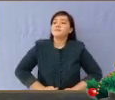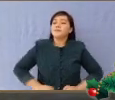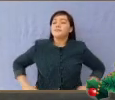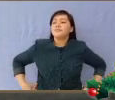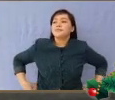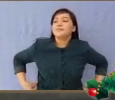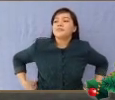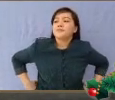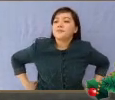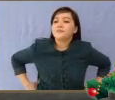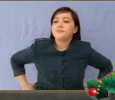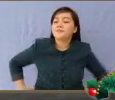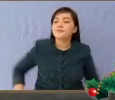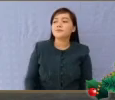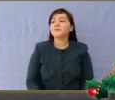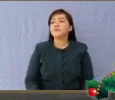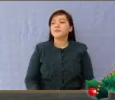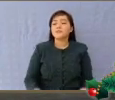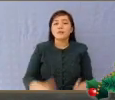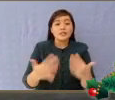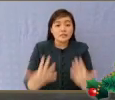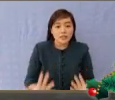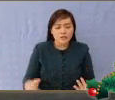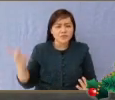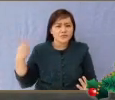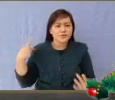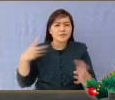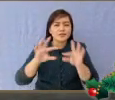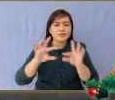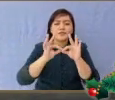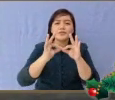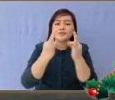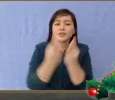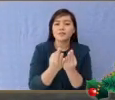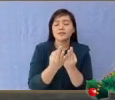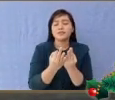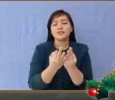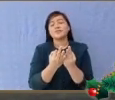Now, there was a family at